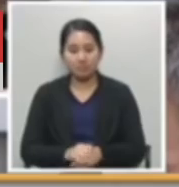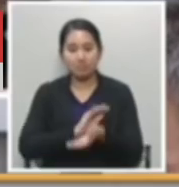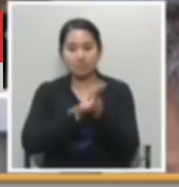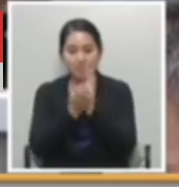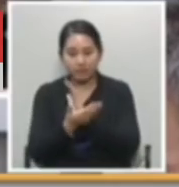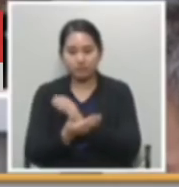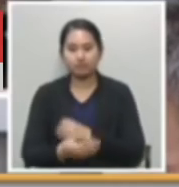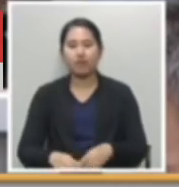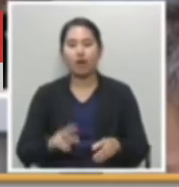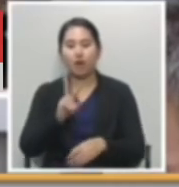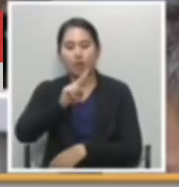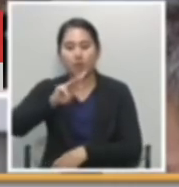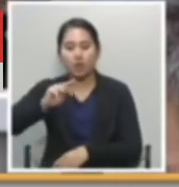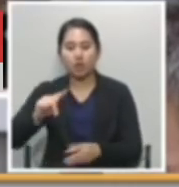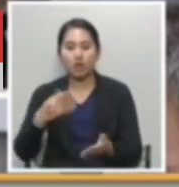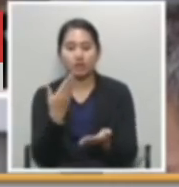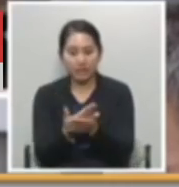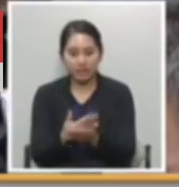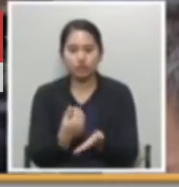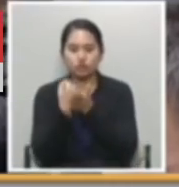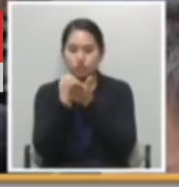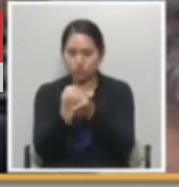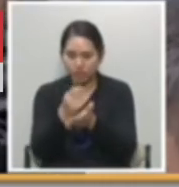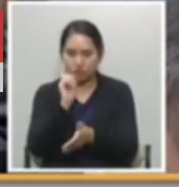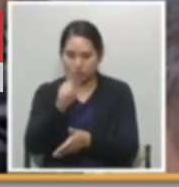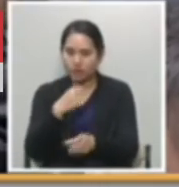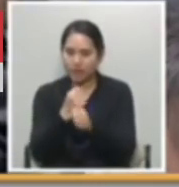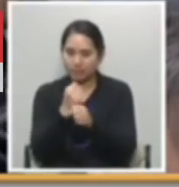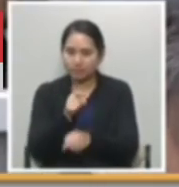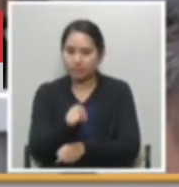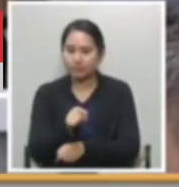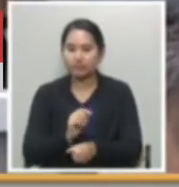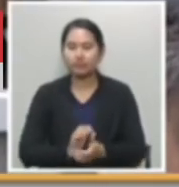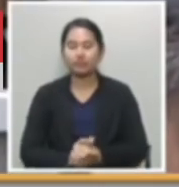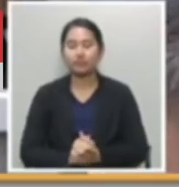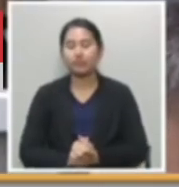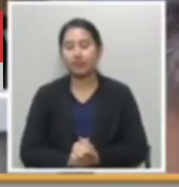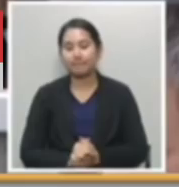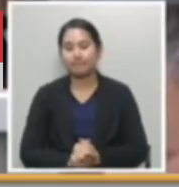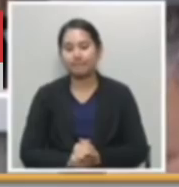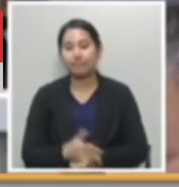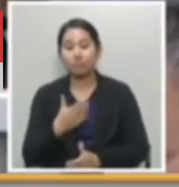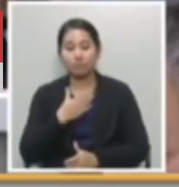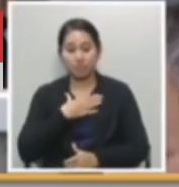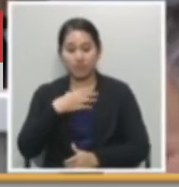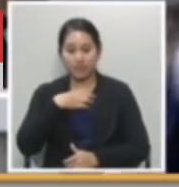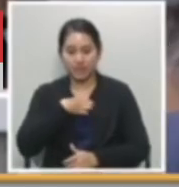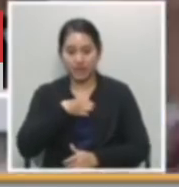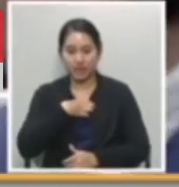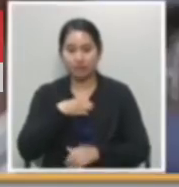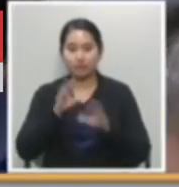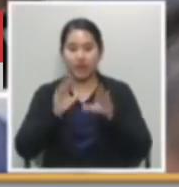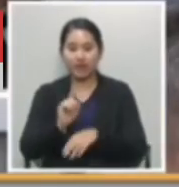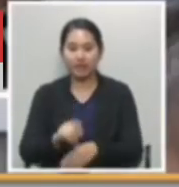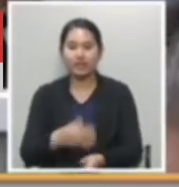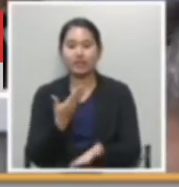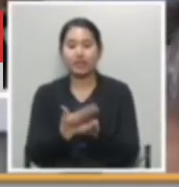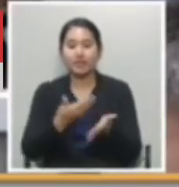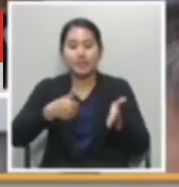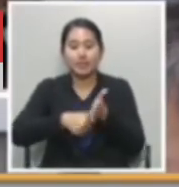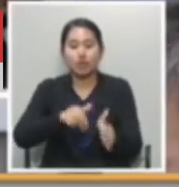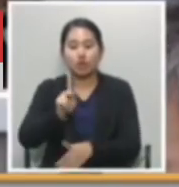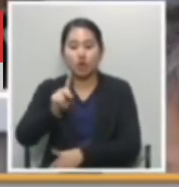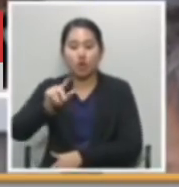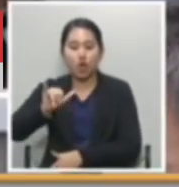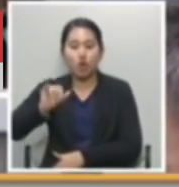มนตรีคลังไหนๆจะช่วยประเทศไทยแล้วต้องทำแบบนี้นะครับสิ่งที่ผมอยากจะบากฝอกอีกเรื่องหนึ่งคือกยศ.ส